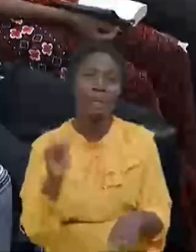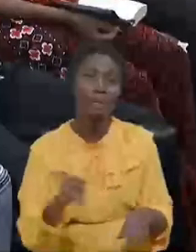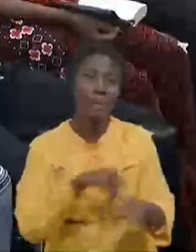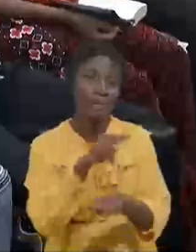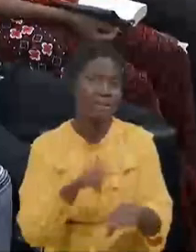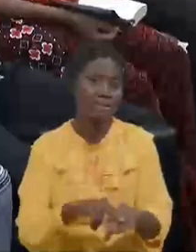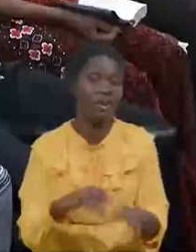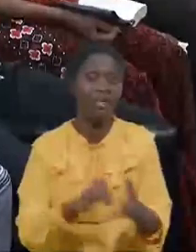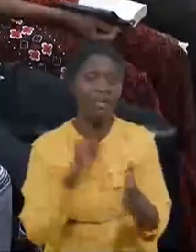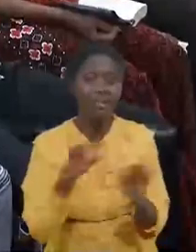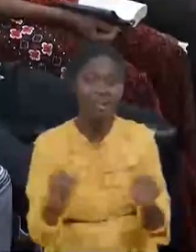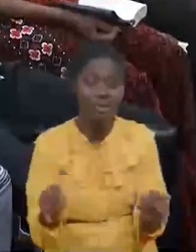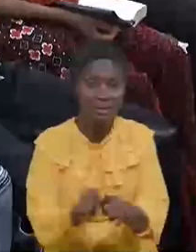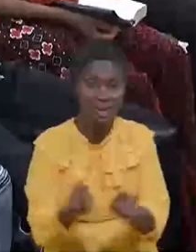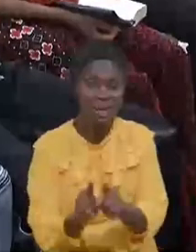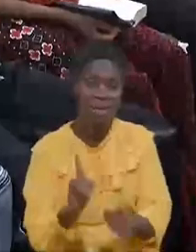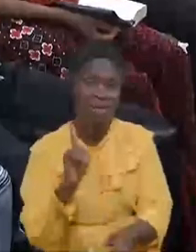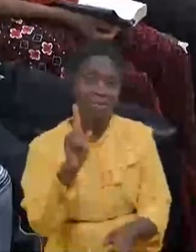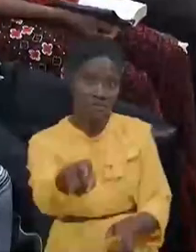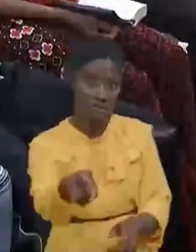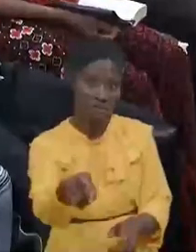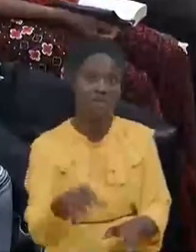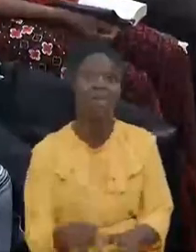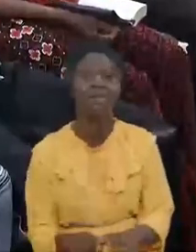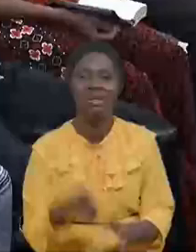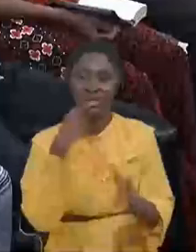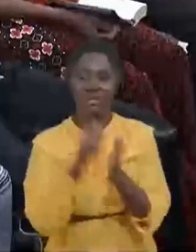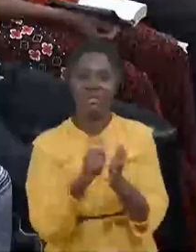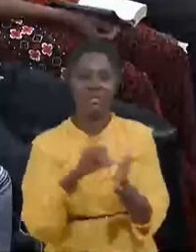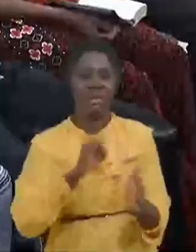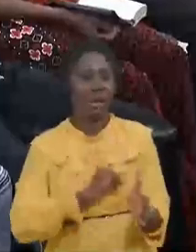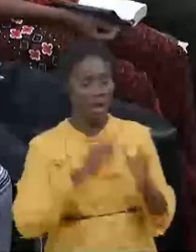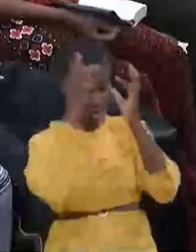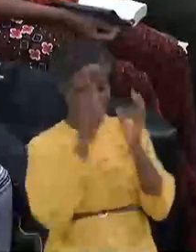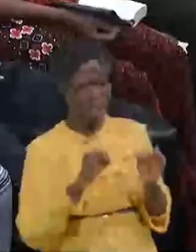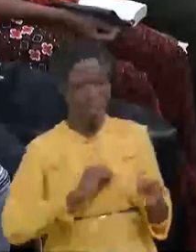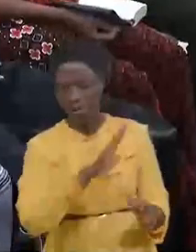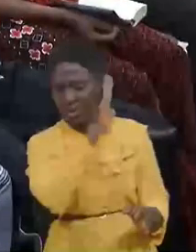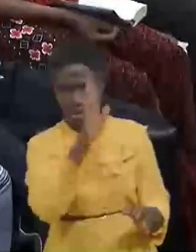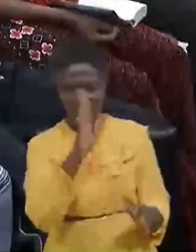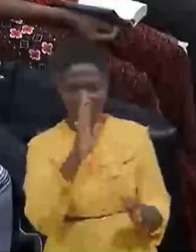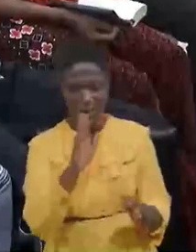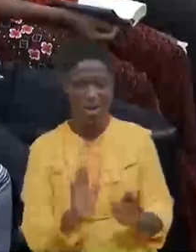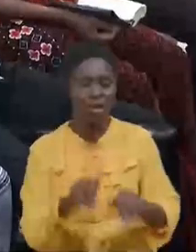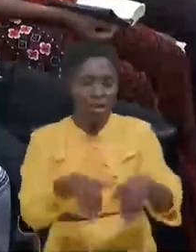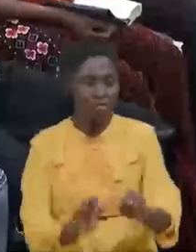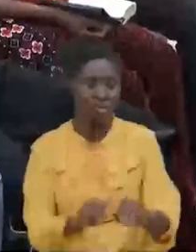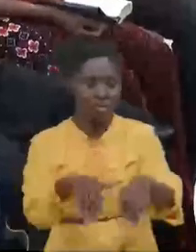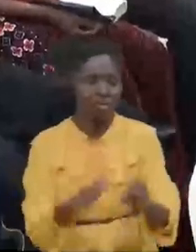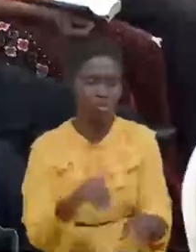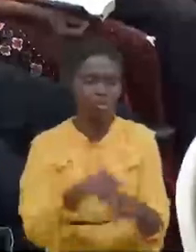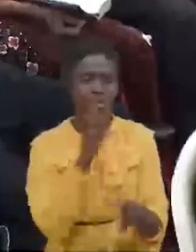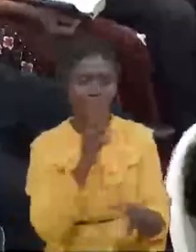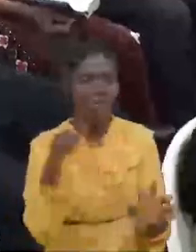un poisson qui dit que je vous de ne jamais nager.